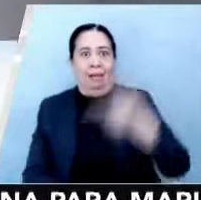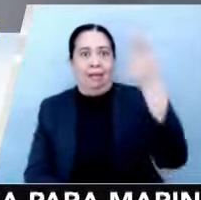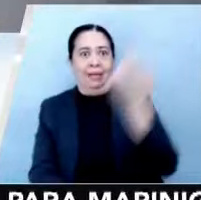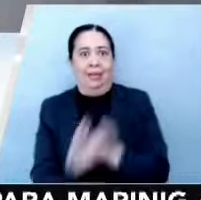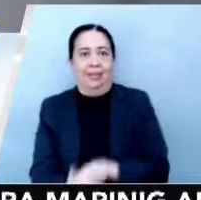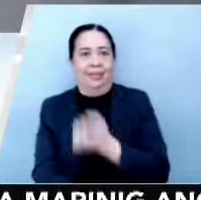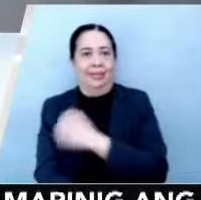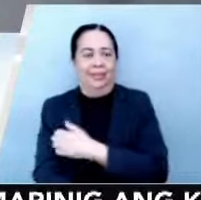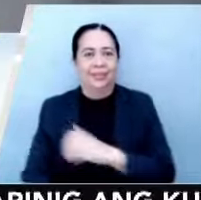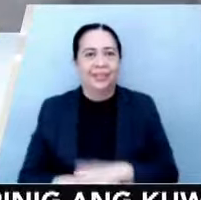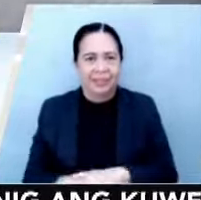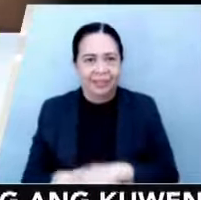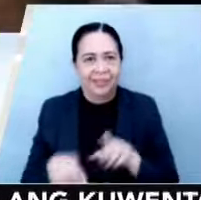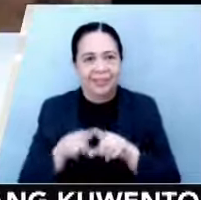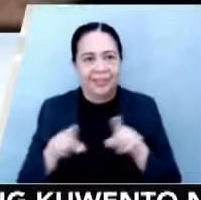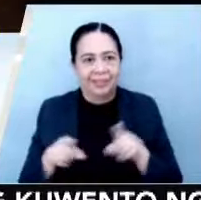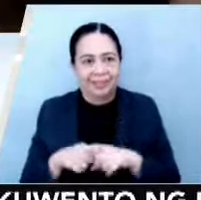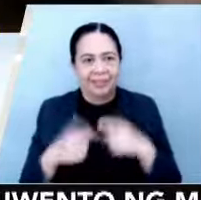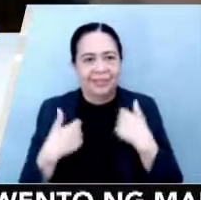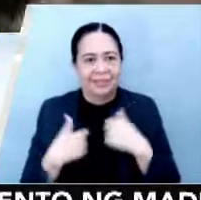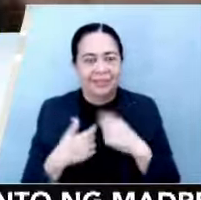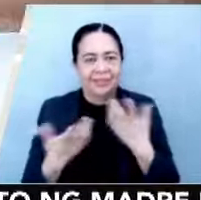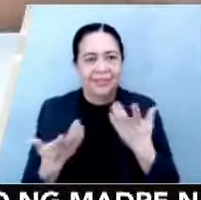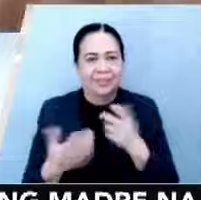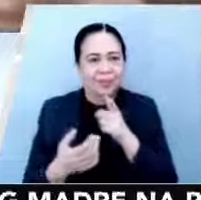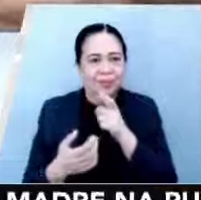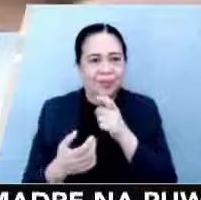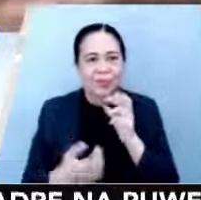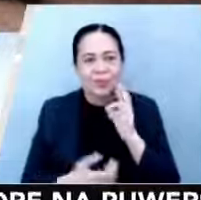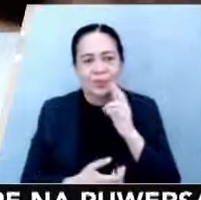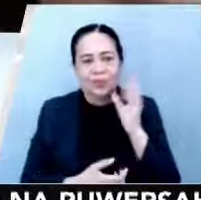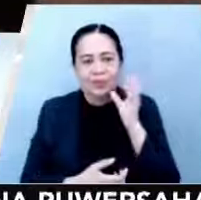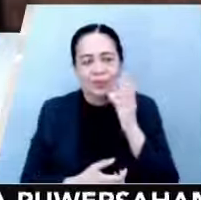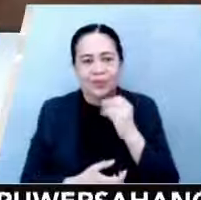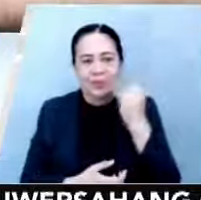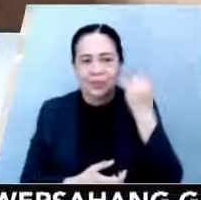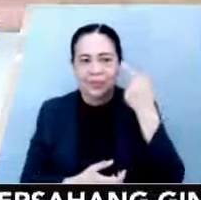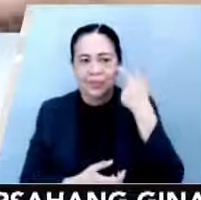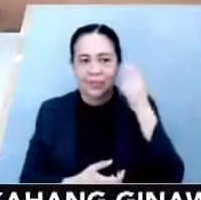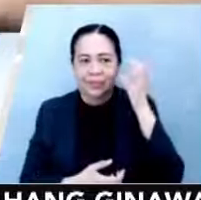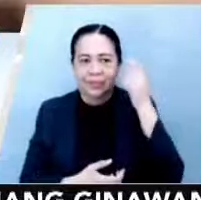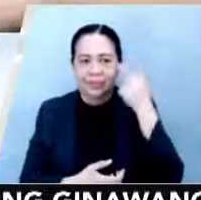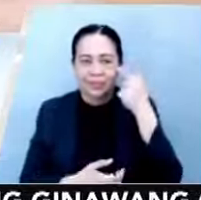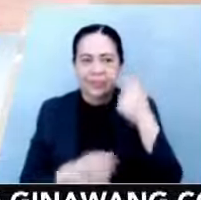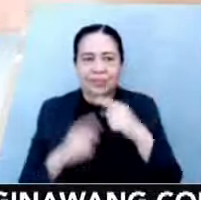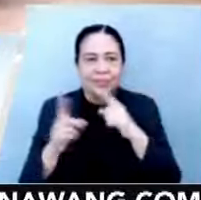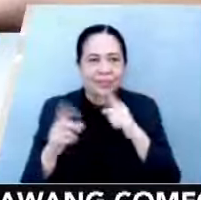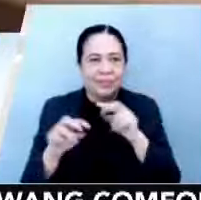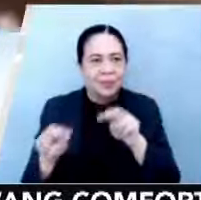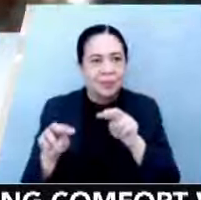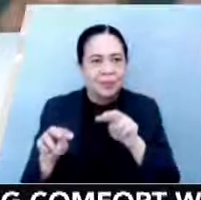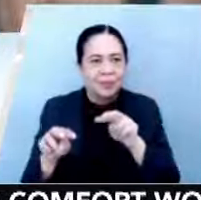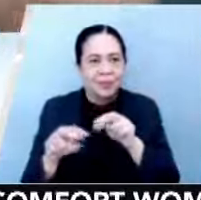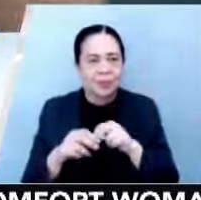Back-to-back naman na nangharana ng crowd sina Royce Cabrera at Jeric Gonzalez na inaabangan gabi-gabi sa Widow's